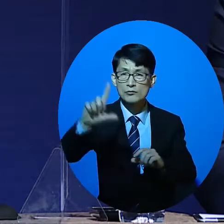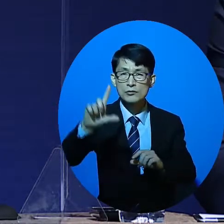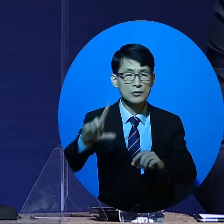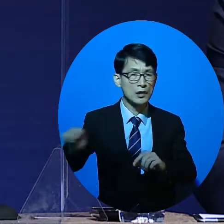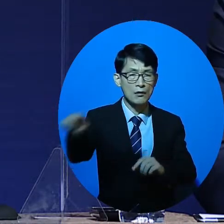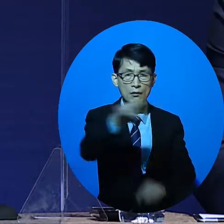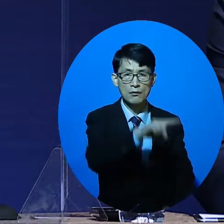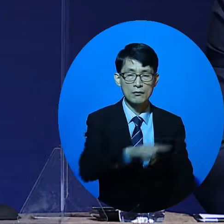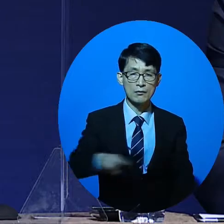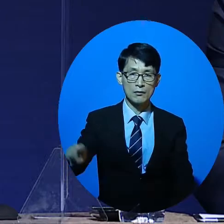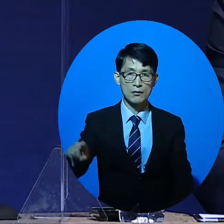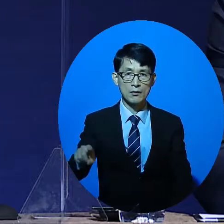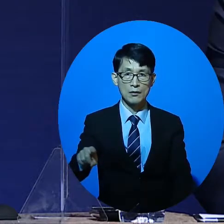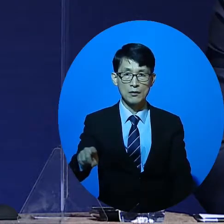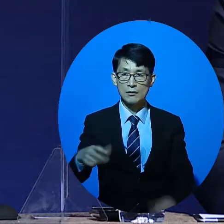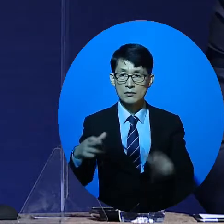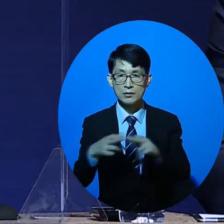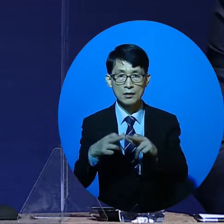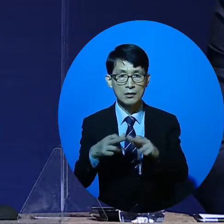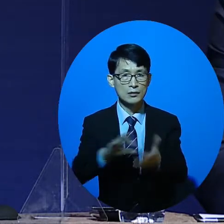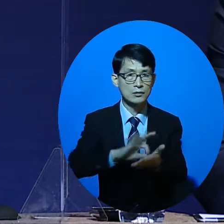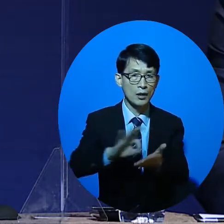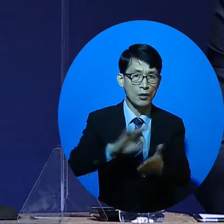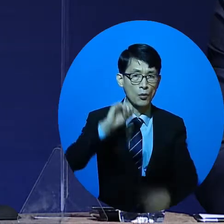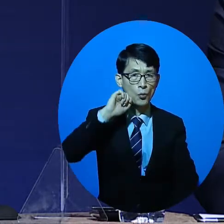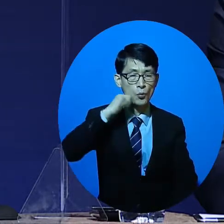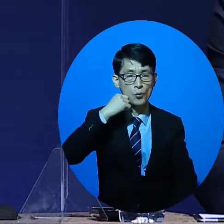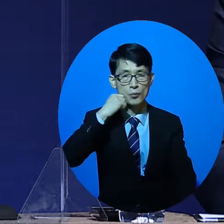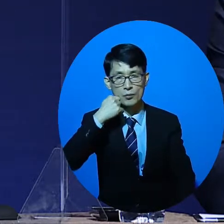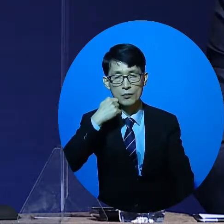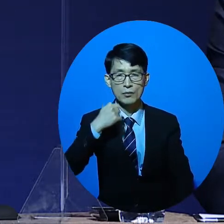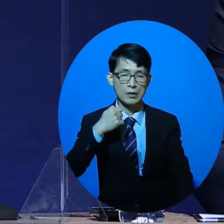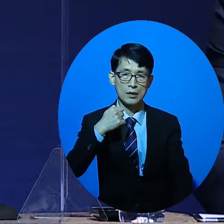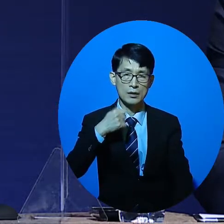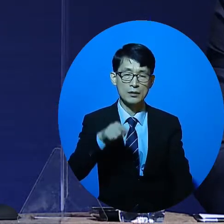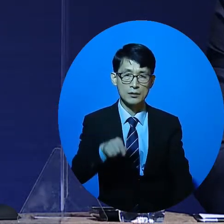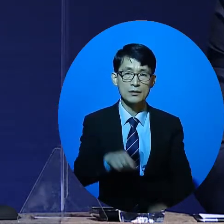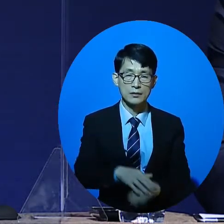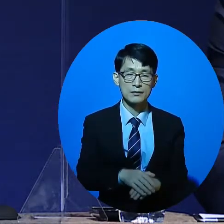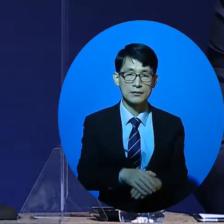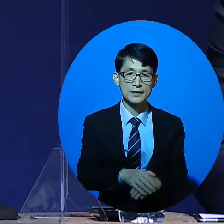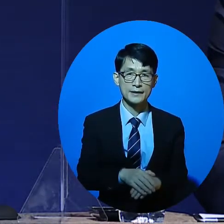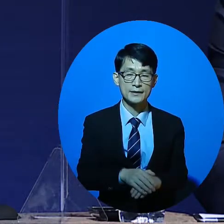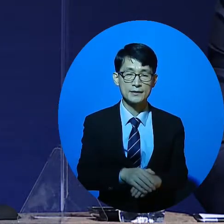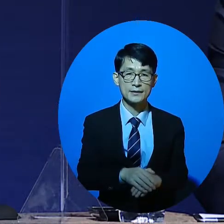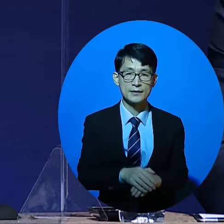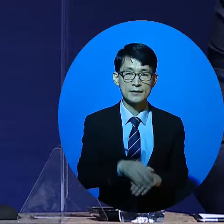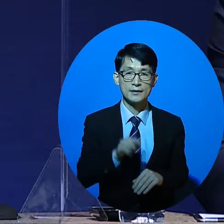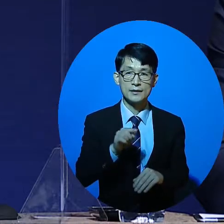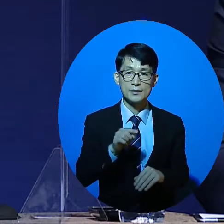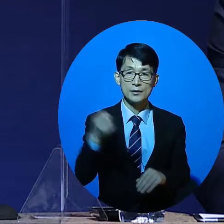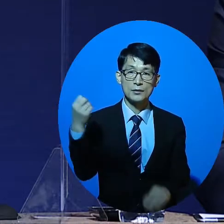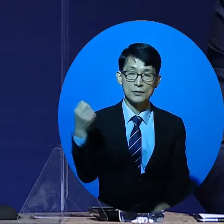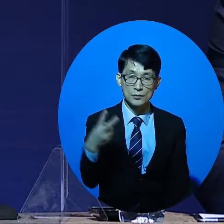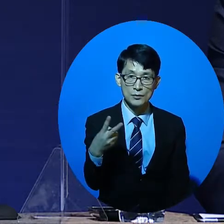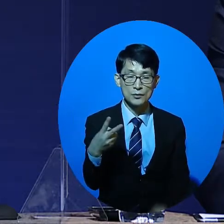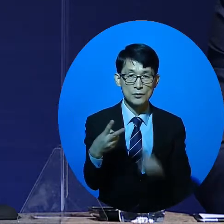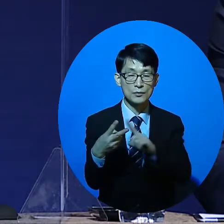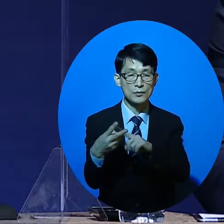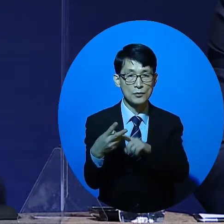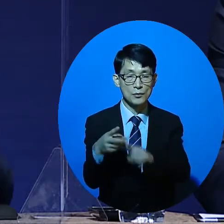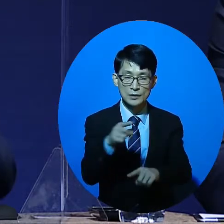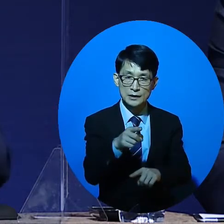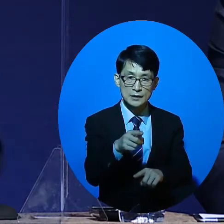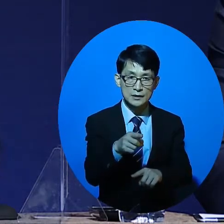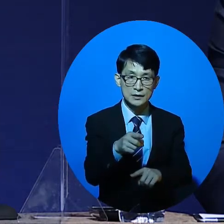일반 비장애인 위주의 어떤 체육 시설인데 이것들은 이런 그 장소들은 어떻게 보면 또 많이 비어 있는 부분들이 있습니다. 이거를